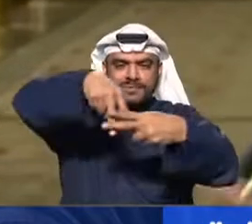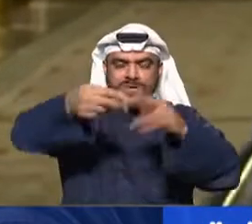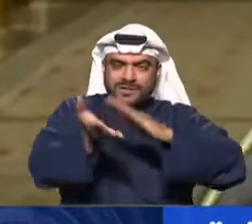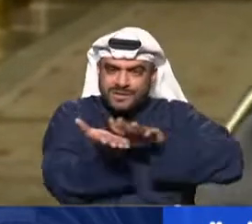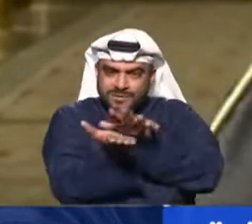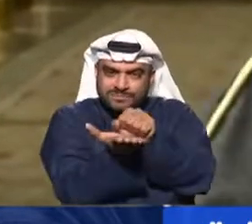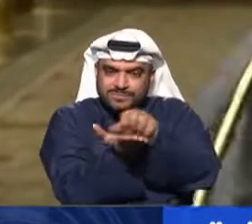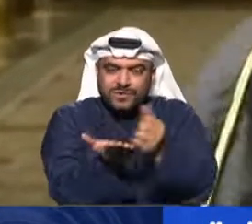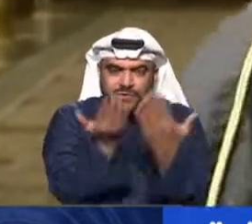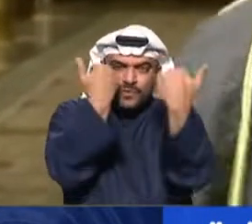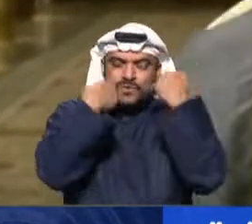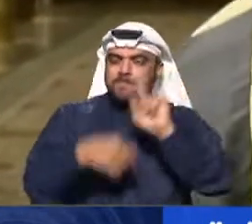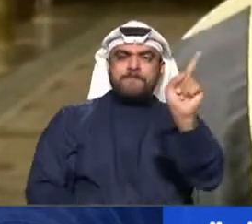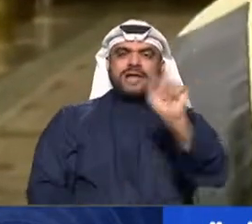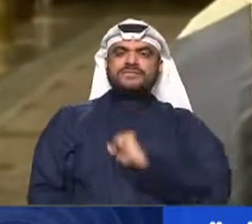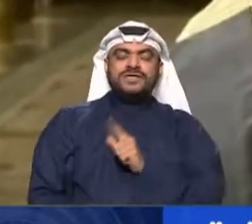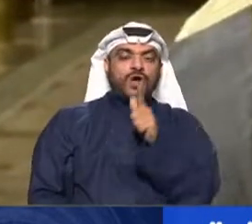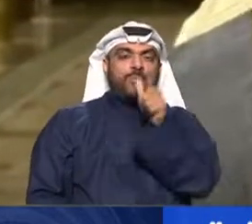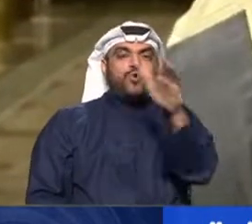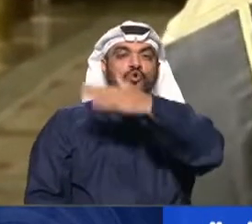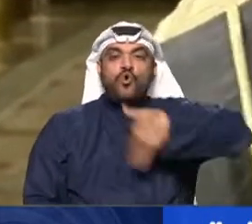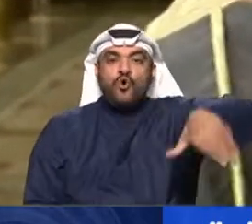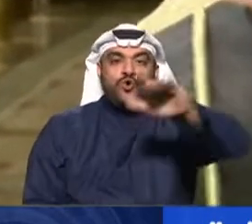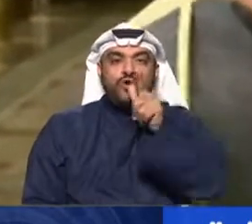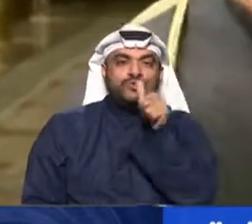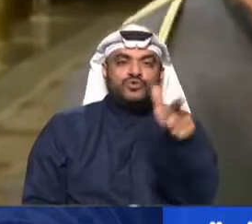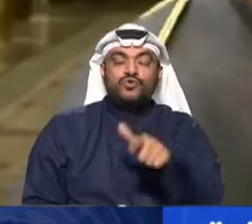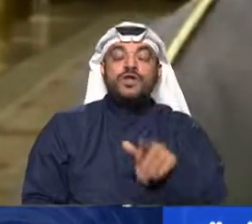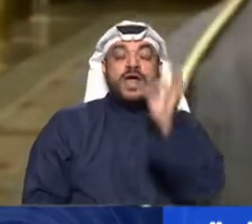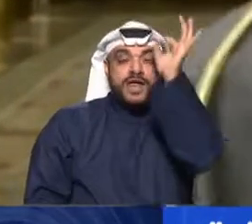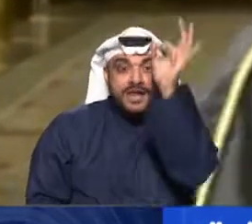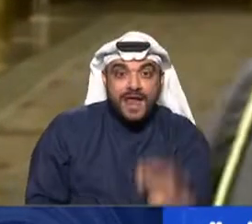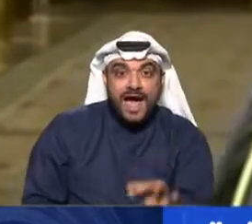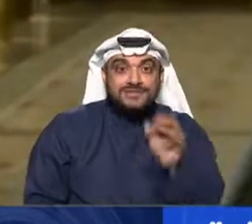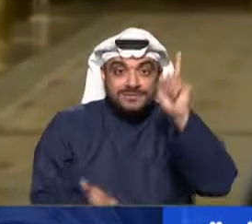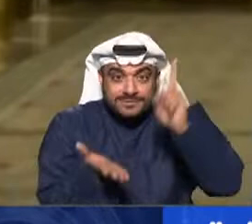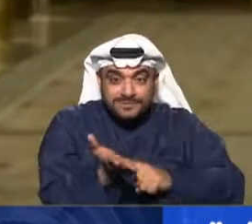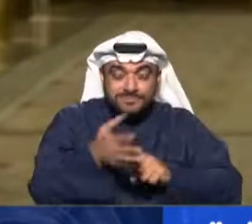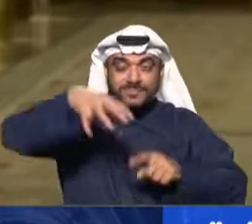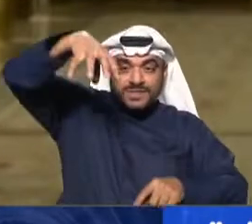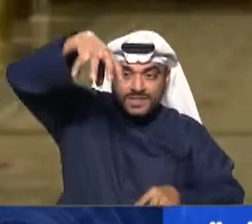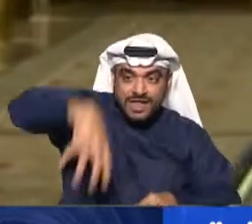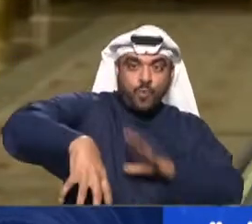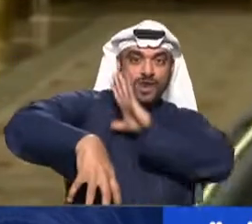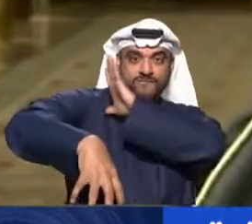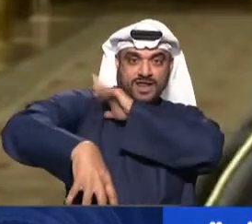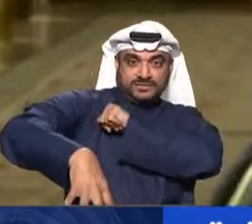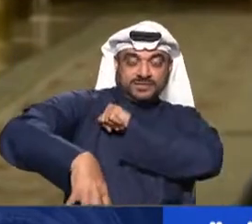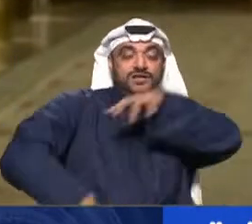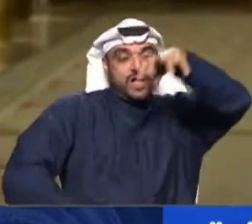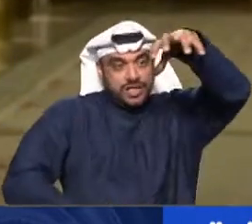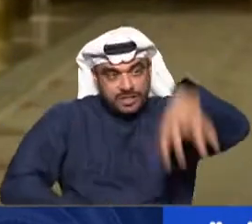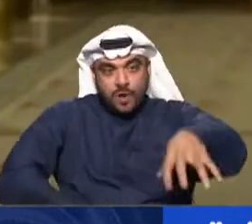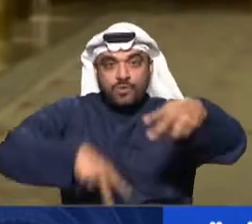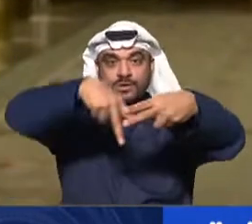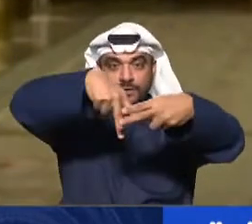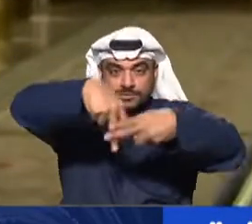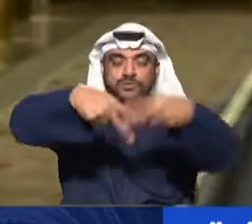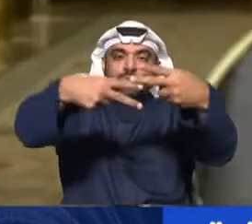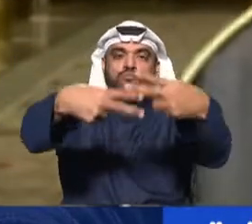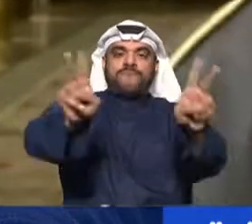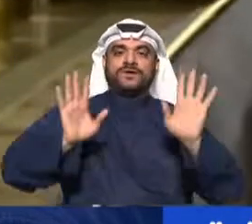الكتب، و133 عضو في مجلس العموم البريطاني في البرلمان البريطاني رفضوا هذا الظلم